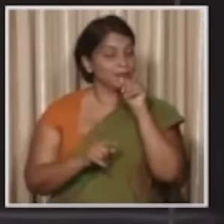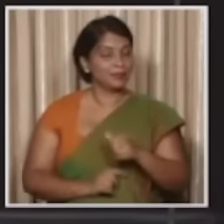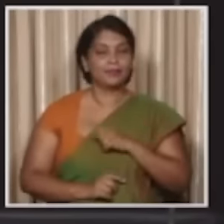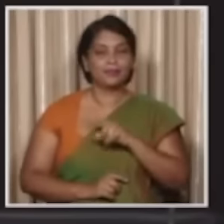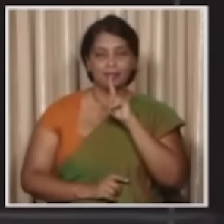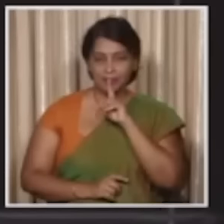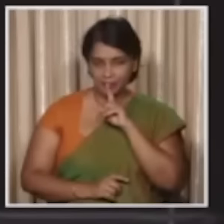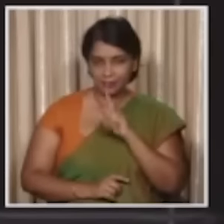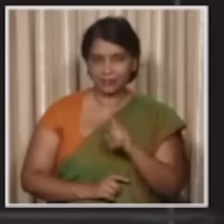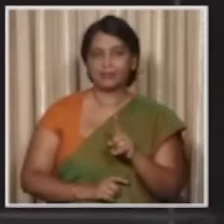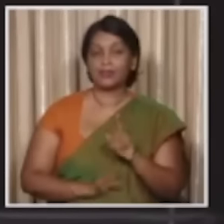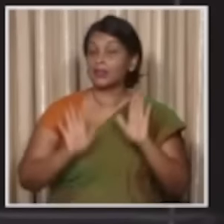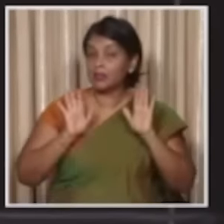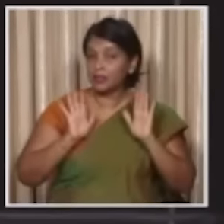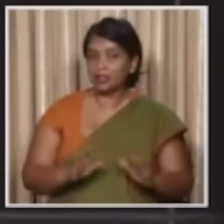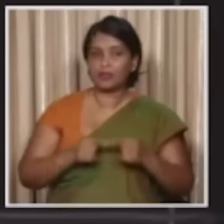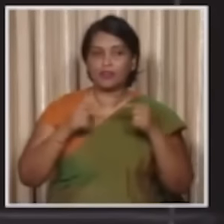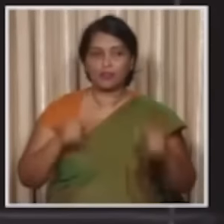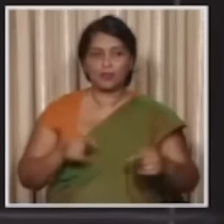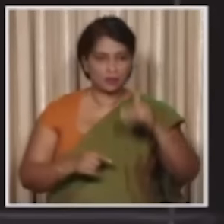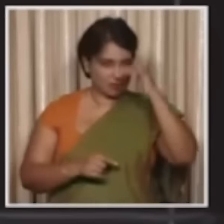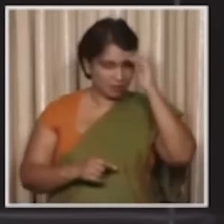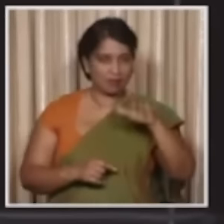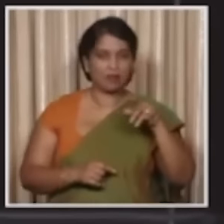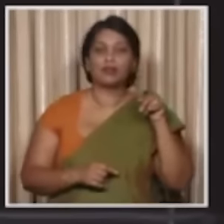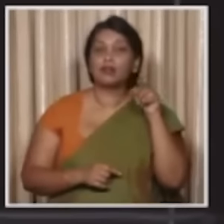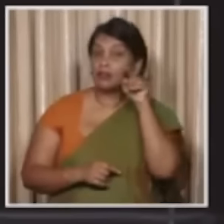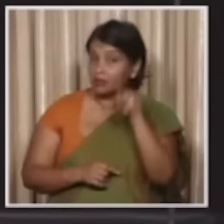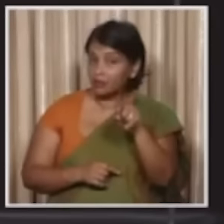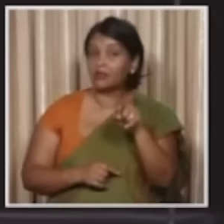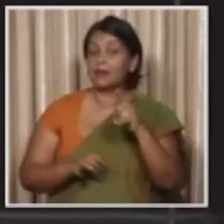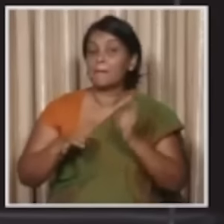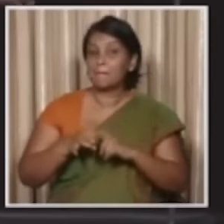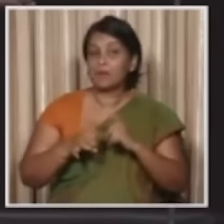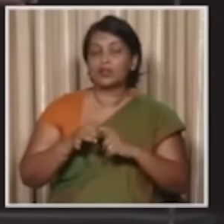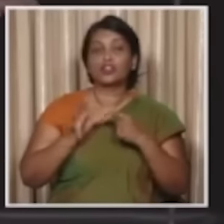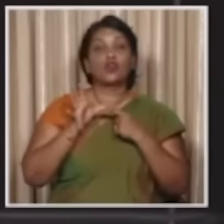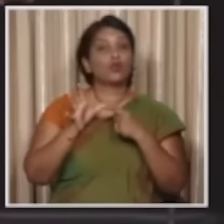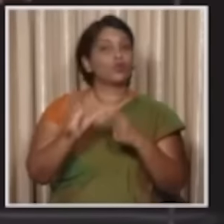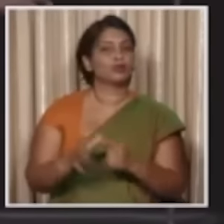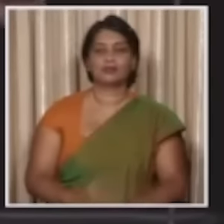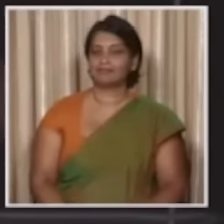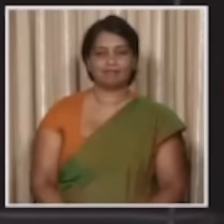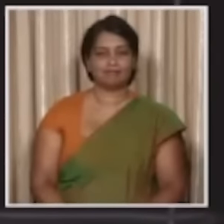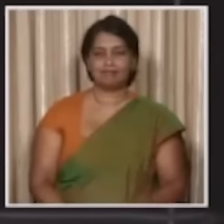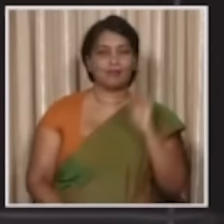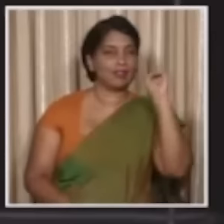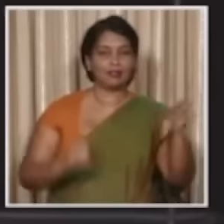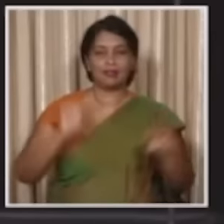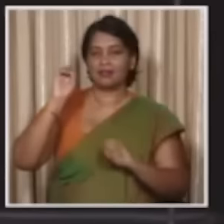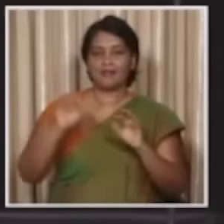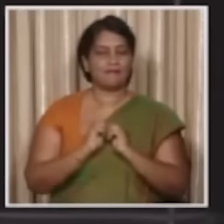කියනවා. හැබැයි විපක්ෂ නායකතුමනි, ඔබතුමාගේ ප්‍රශ්නට පිළිතුර වෙන්නේ නැහැ එක එක්කෙනාට දෙනේ